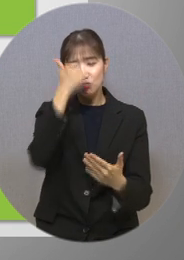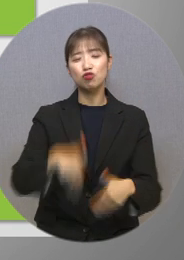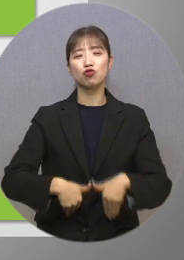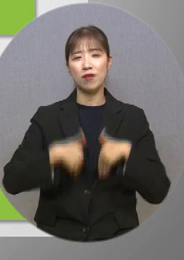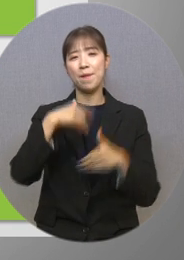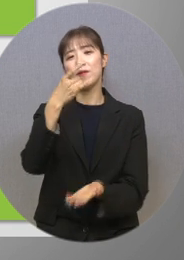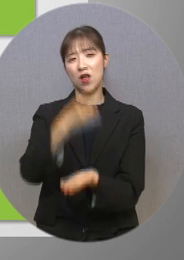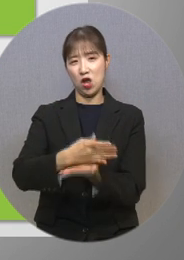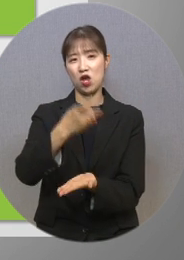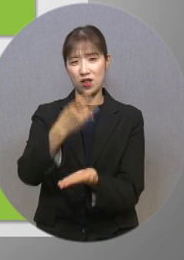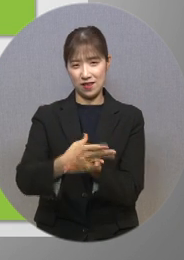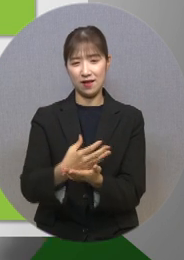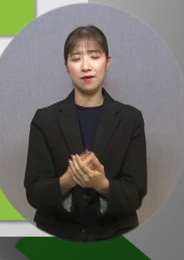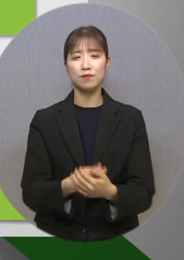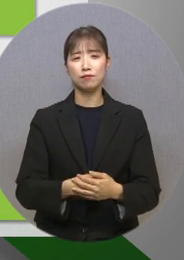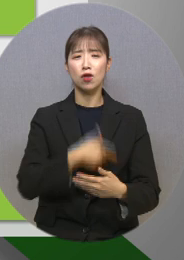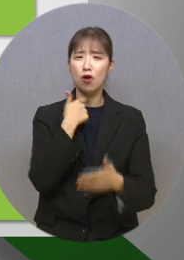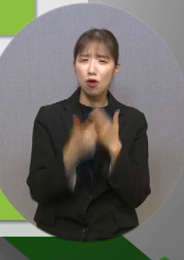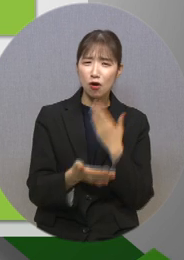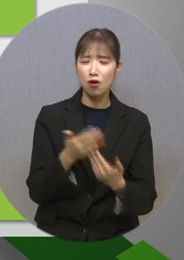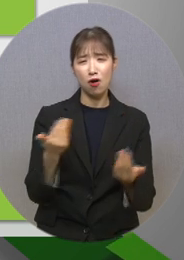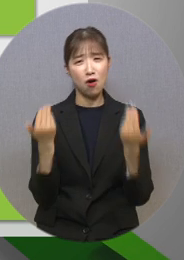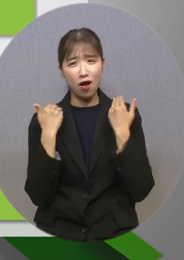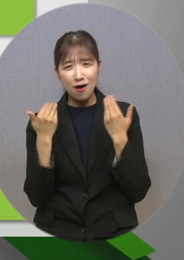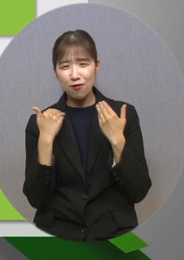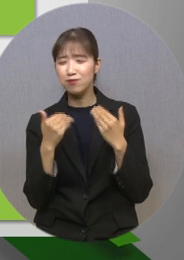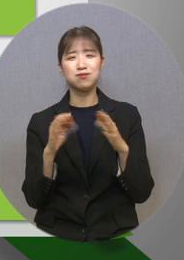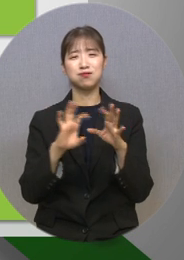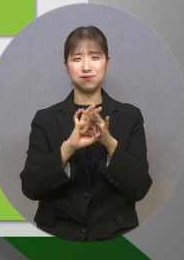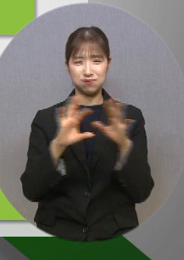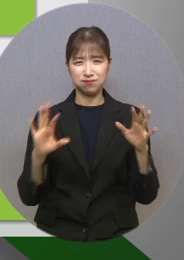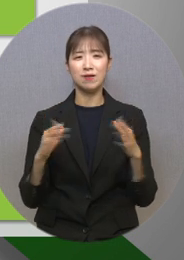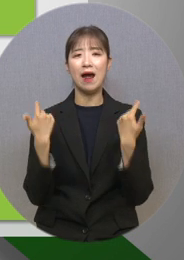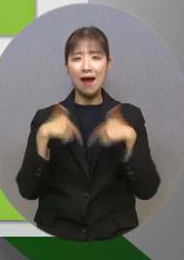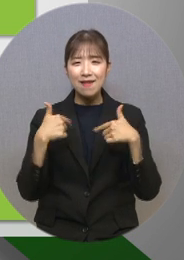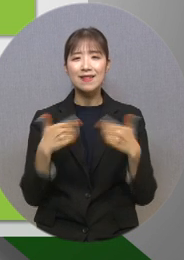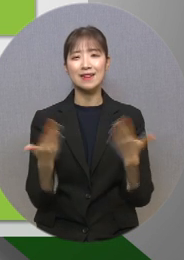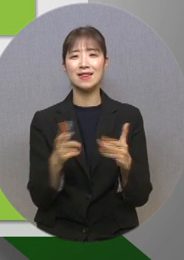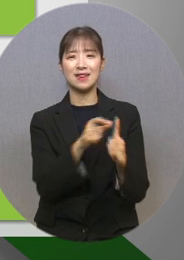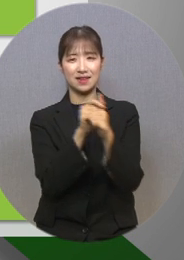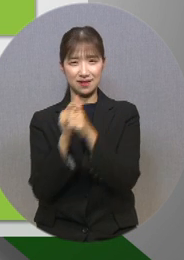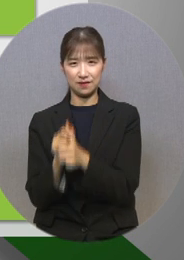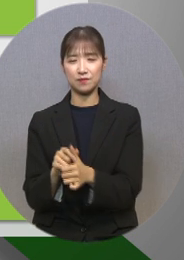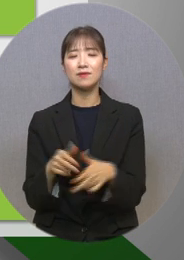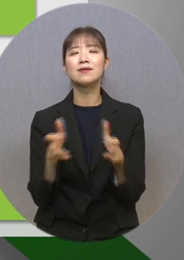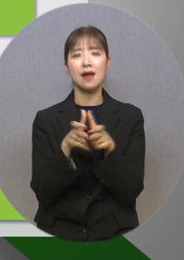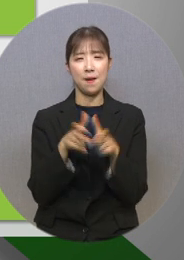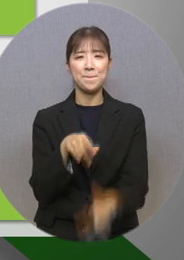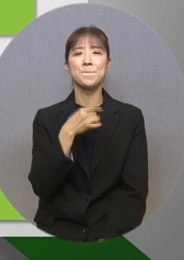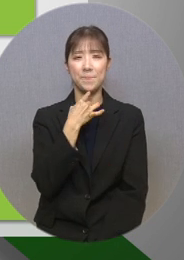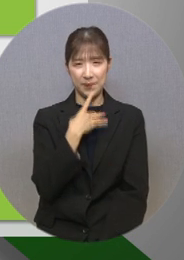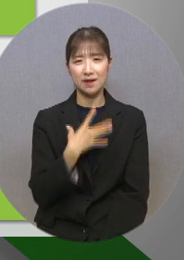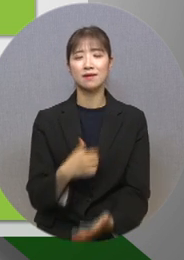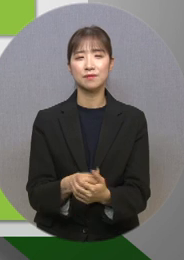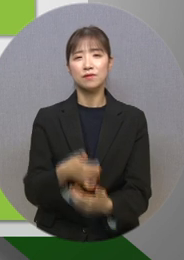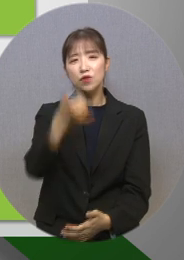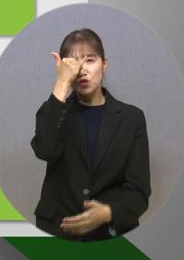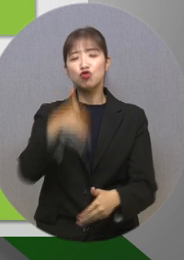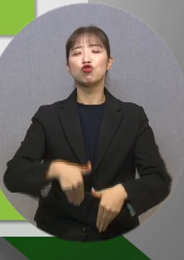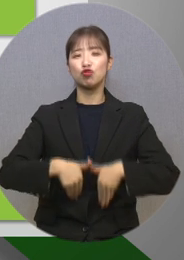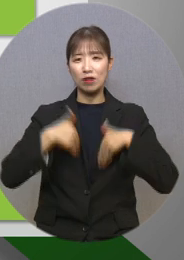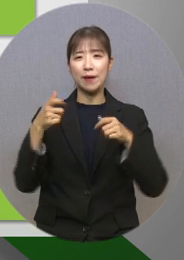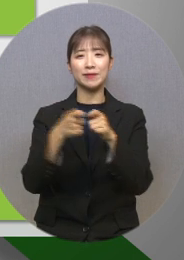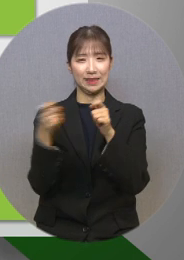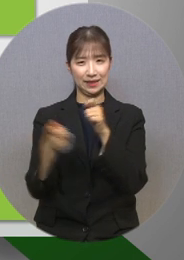천안시입니다. 경력과 학력은 무관하며 상용직을 채용합니다. 장애인만 채용하며 담당지사는